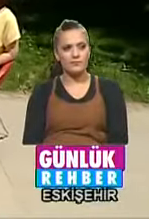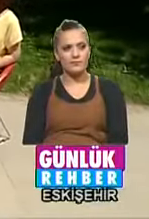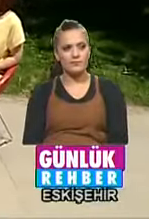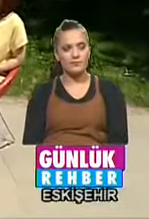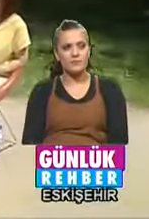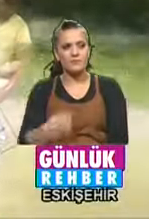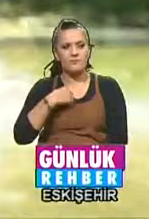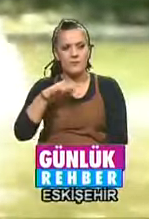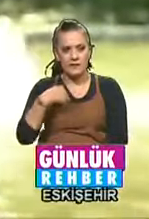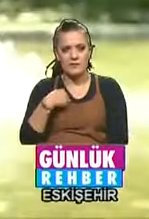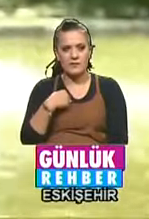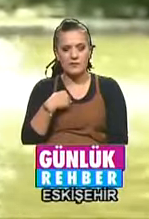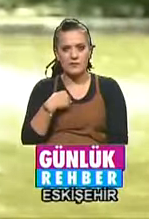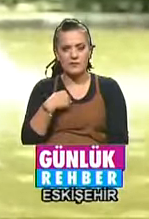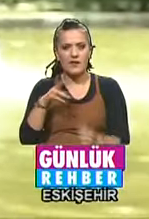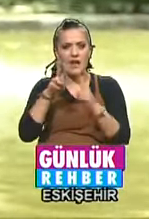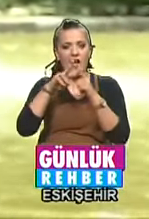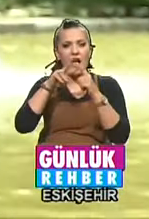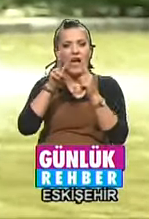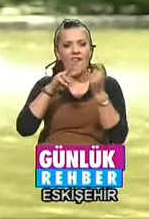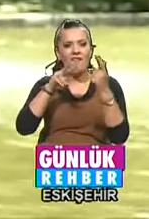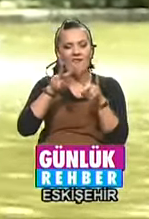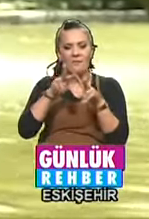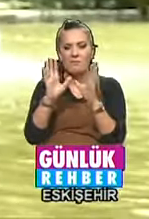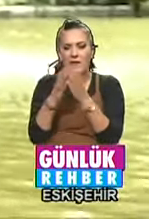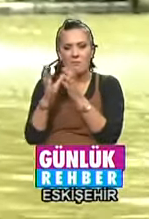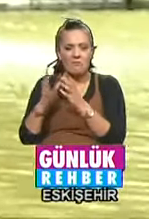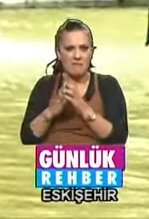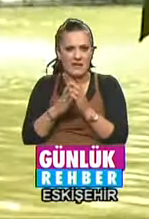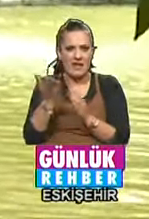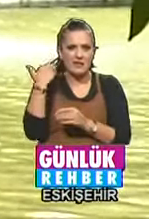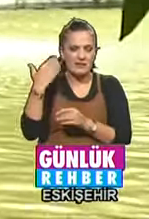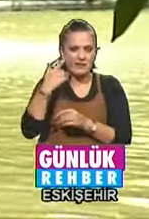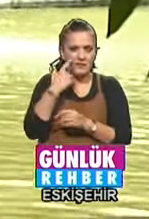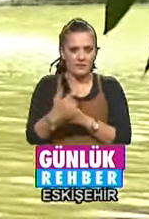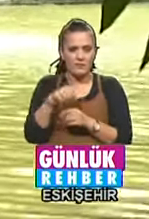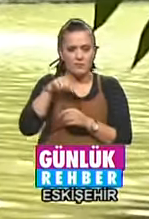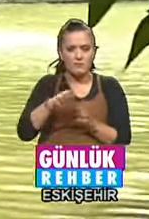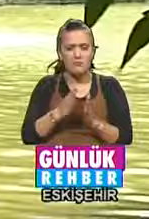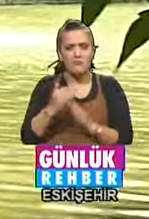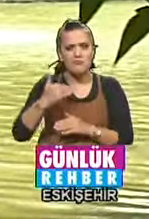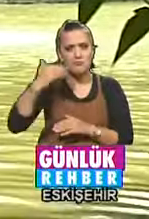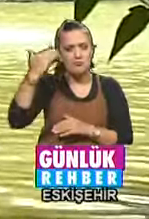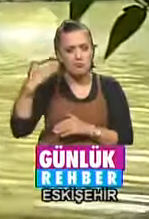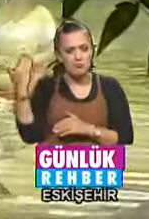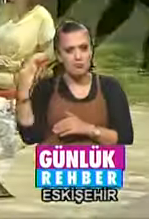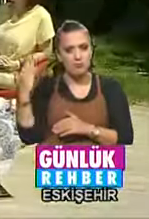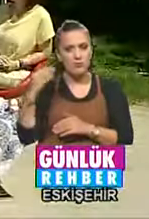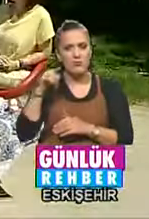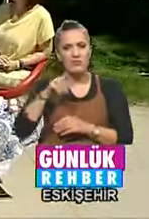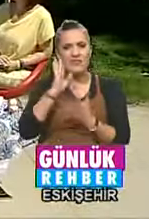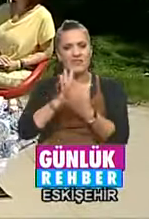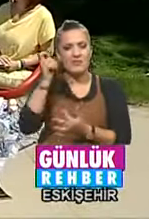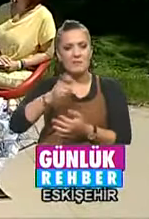Buyurun. Biz kavimler, kabileler halindeydik. Bu büyüklerimiz, bu